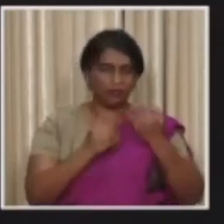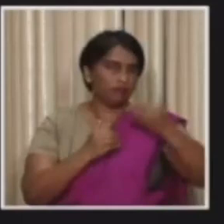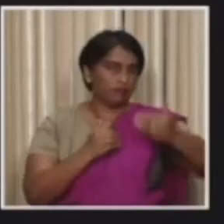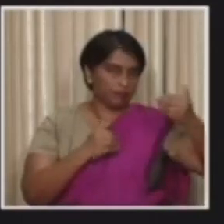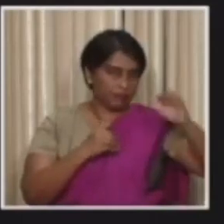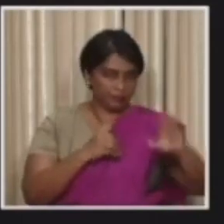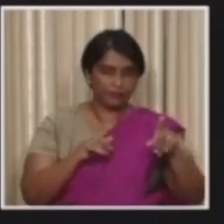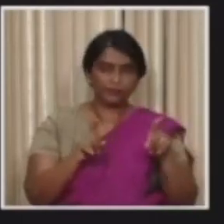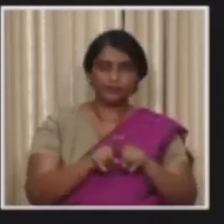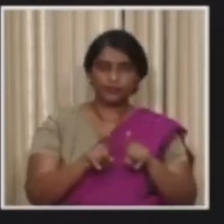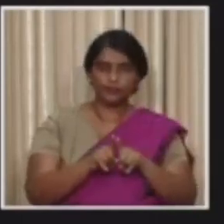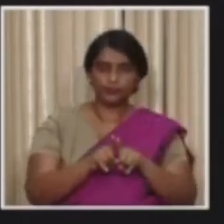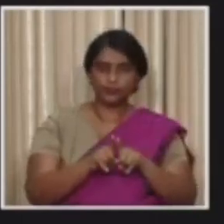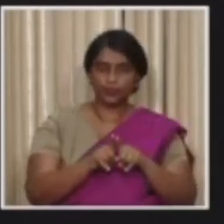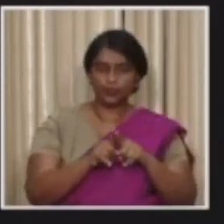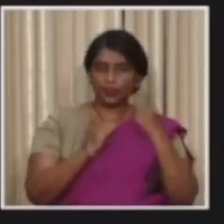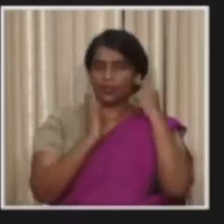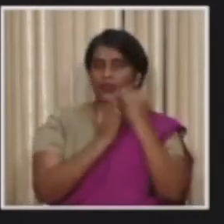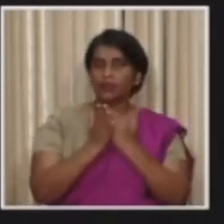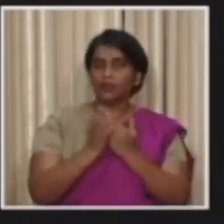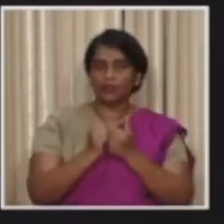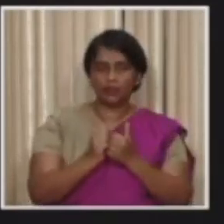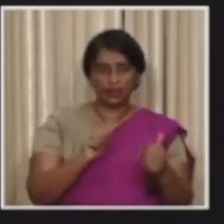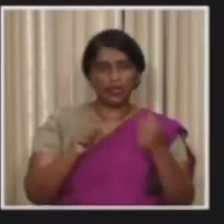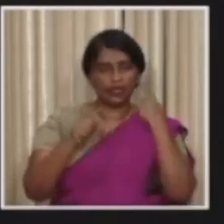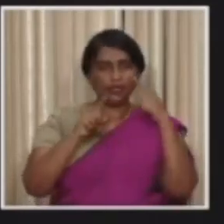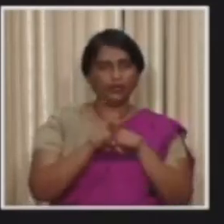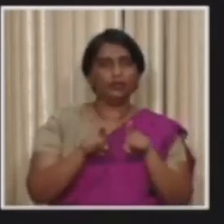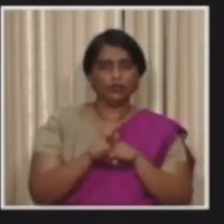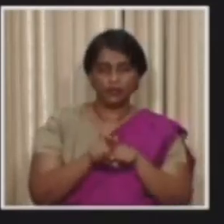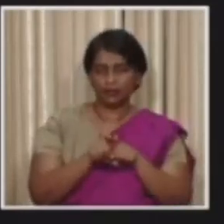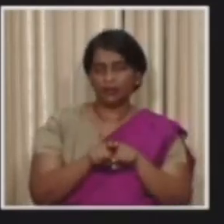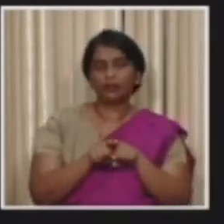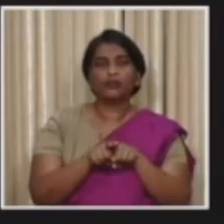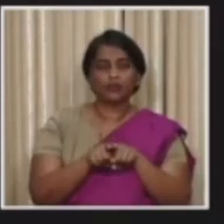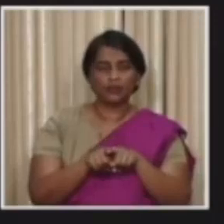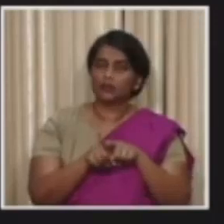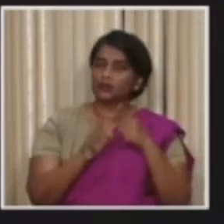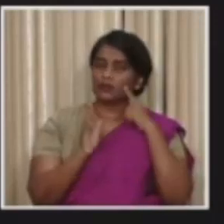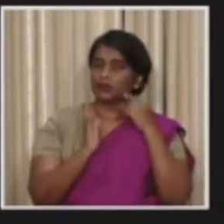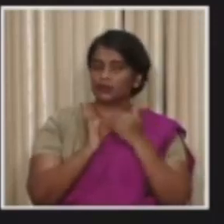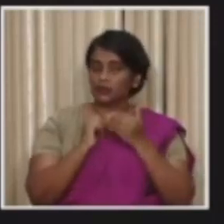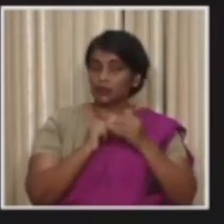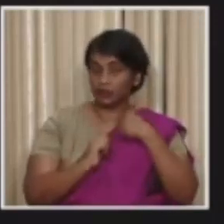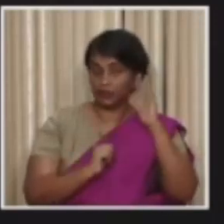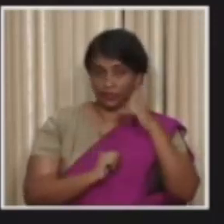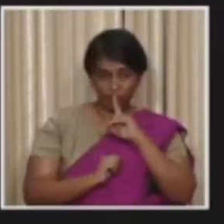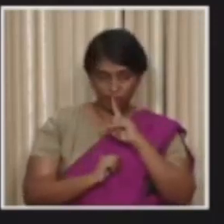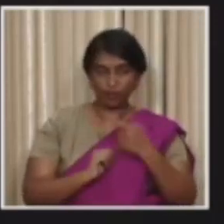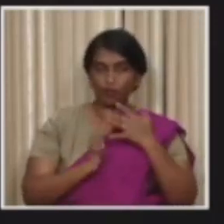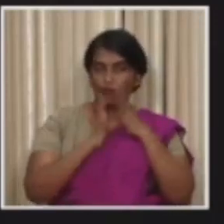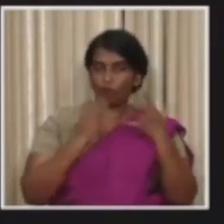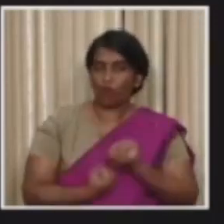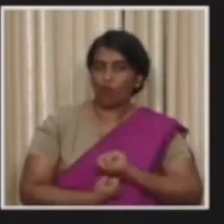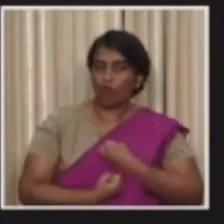තියෙනවා. මේ නීතිය වෙනස් වෙලා මේ අලුත් පනත අපි විශේෂයෙන්ම කියන්නට ඕන විශාල